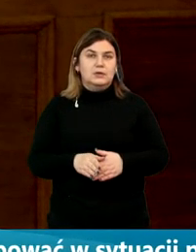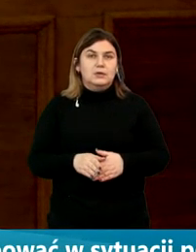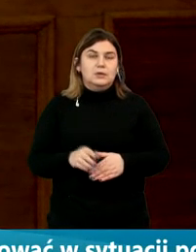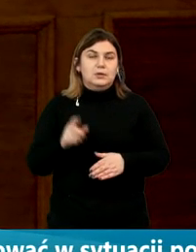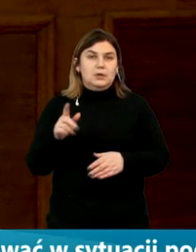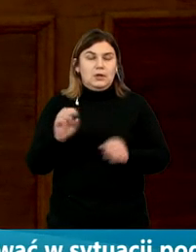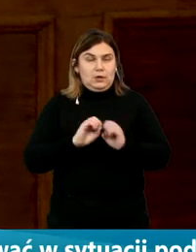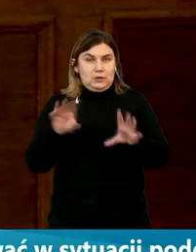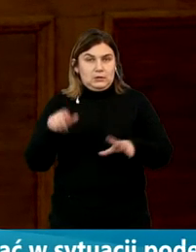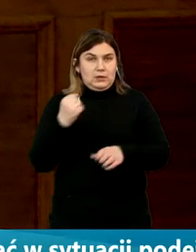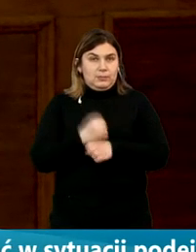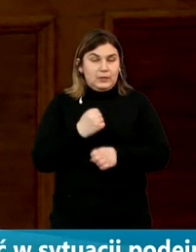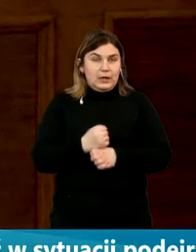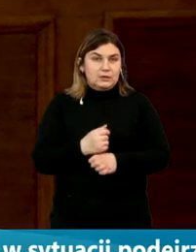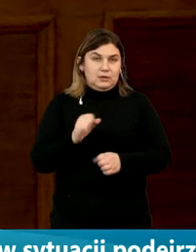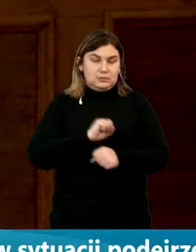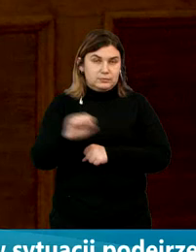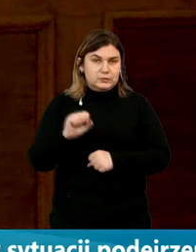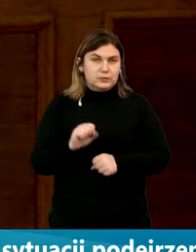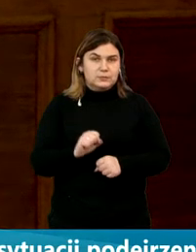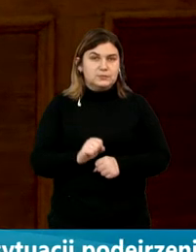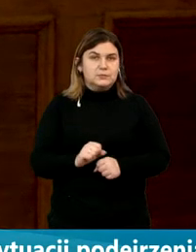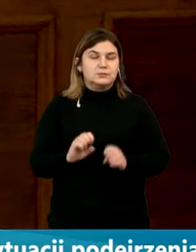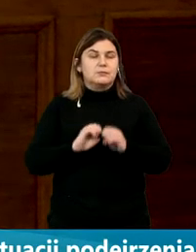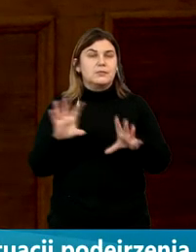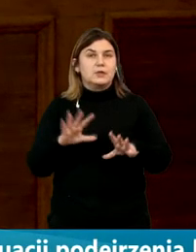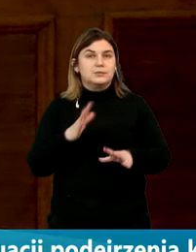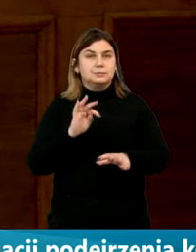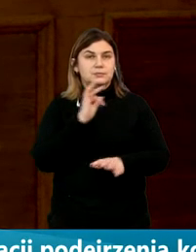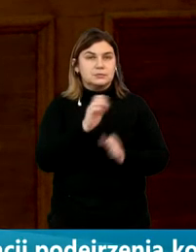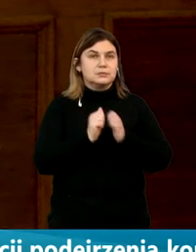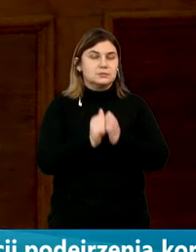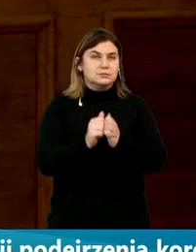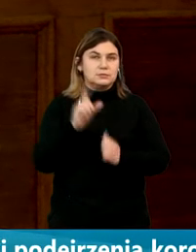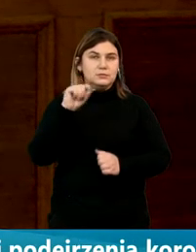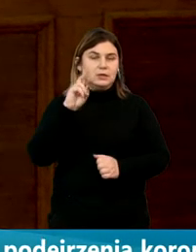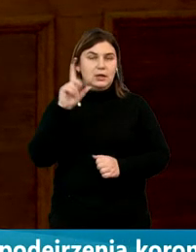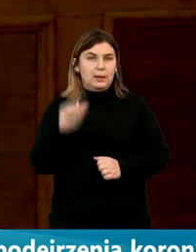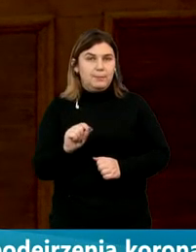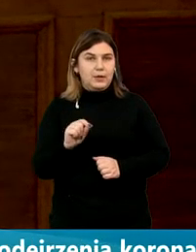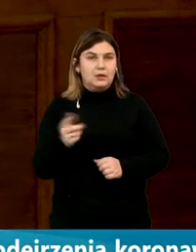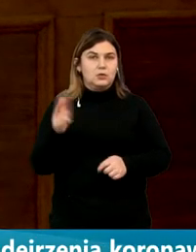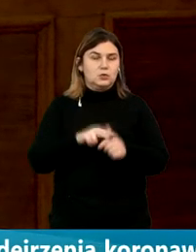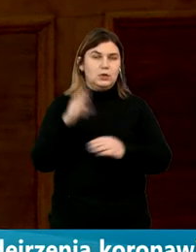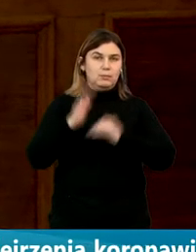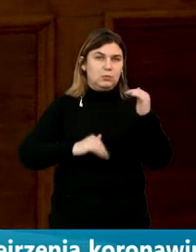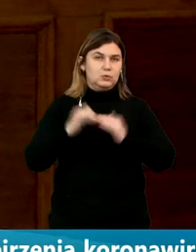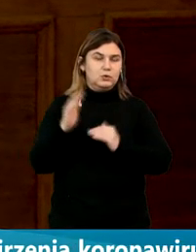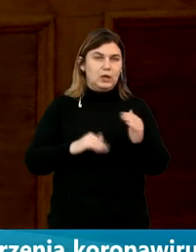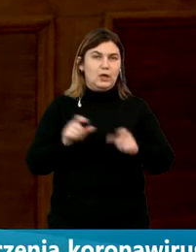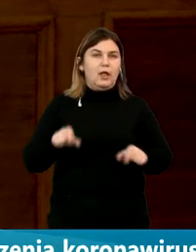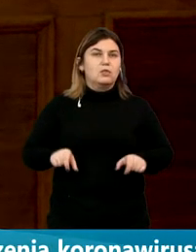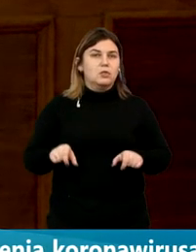oczywiście te prace trwają. Oczywiście swoje zadania ma PKP, które przebudowuje torowiska.